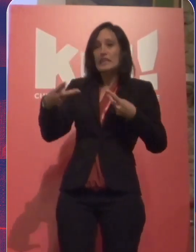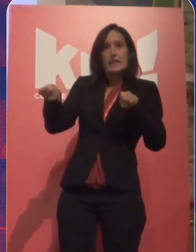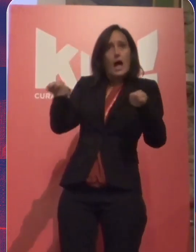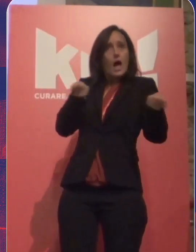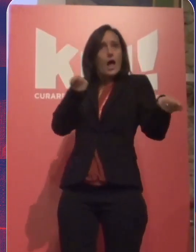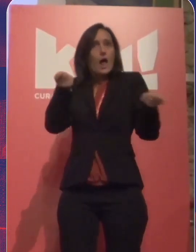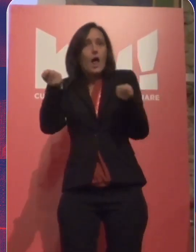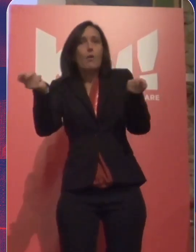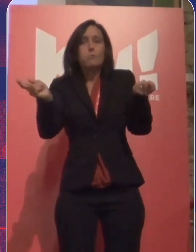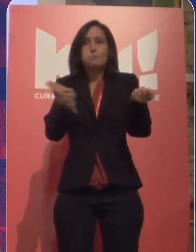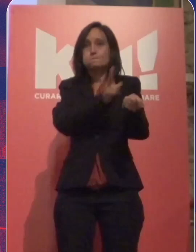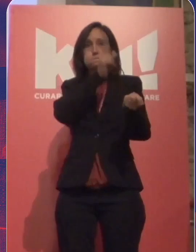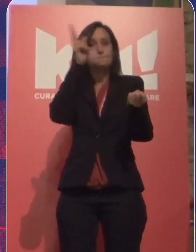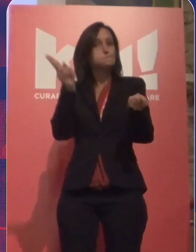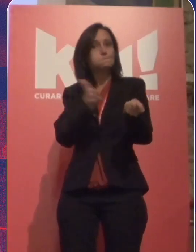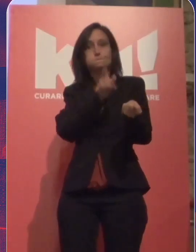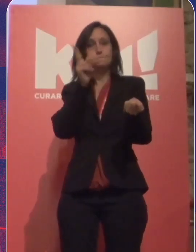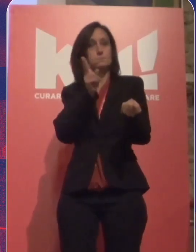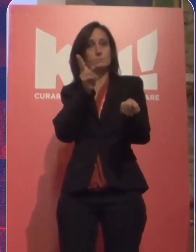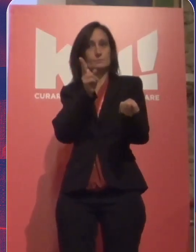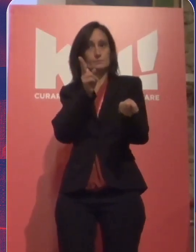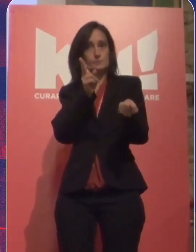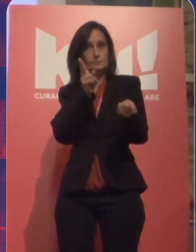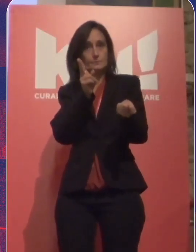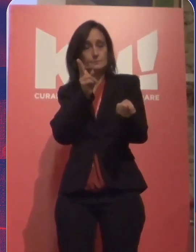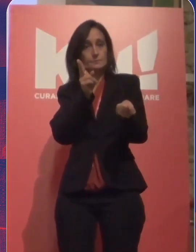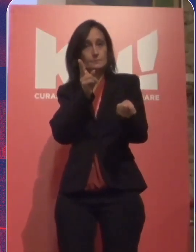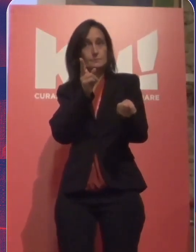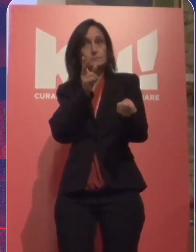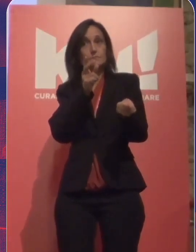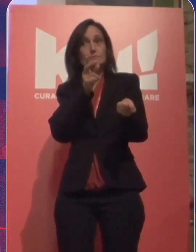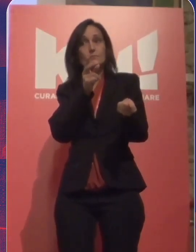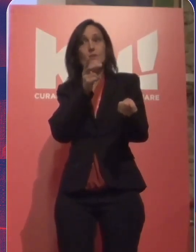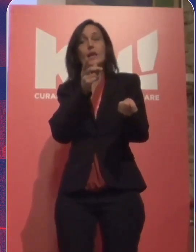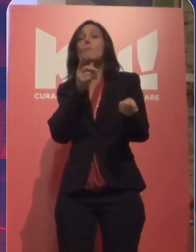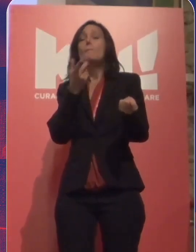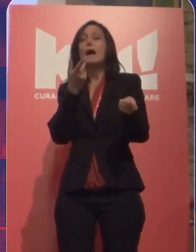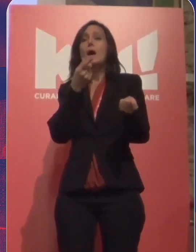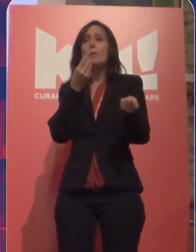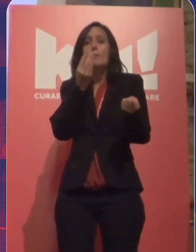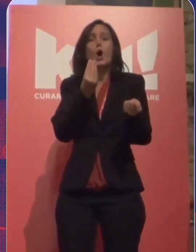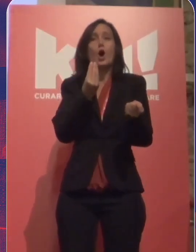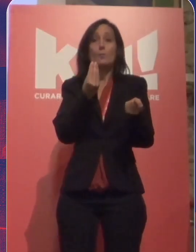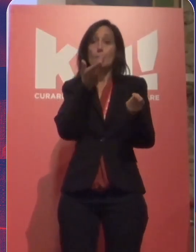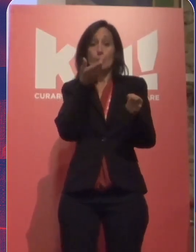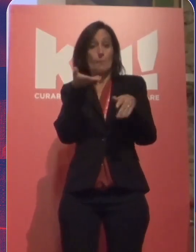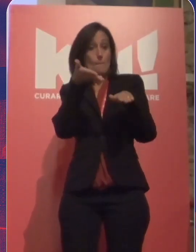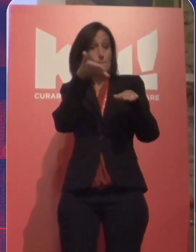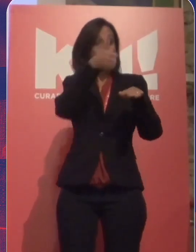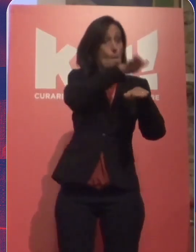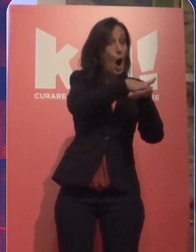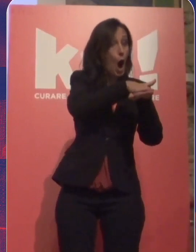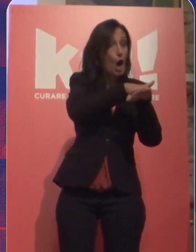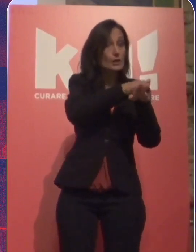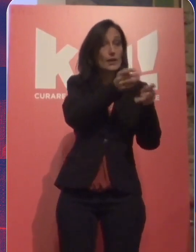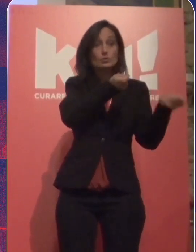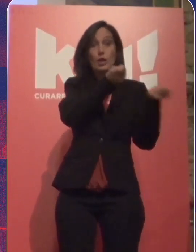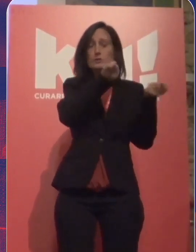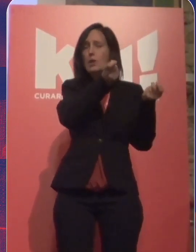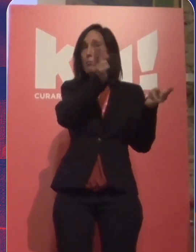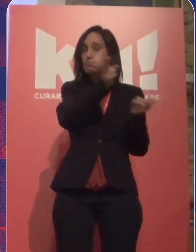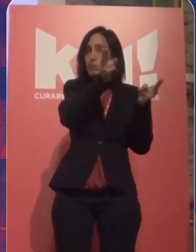angoscia in rapporto diciamo l'ingovernabilità della morte per un verso ma anche della vita per un altro verso